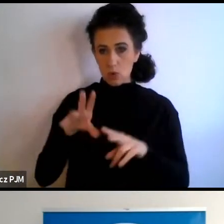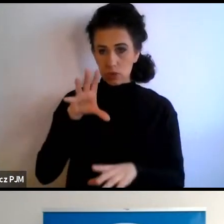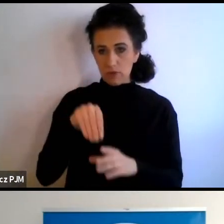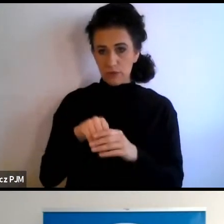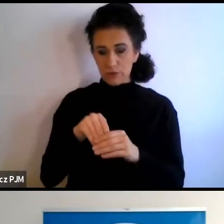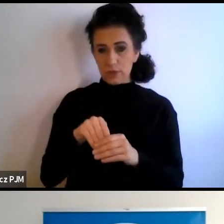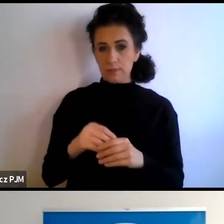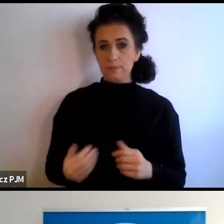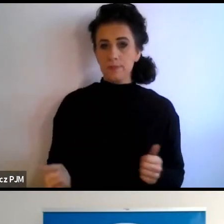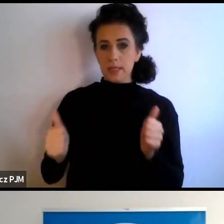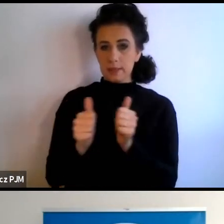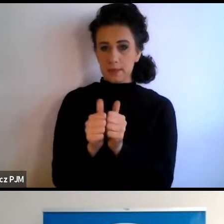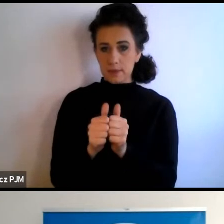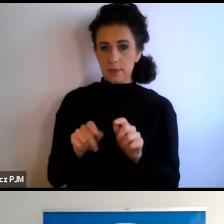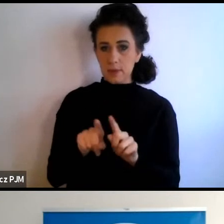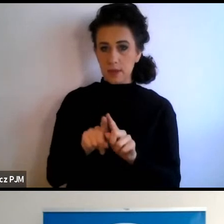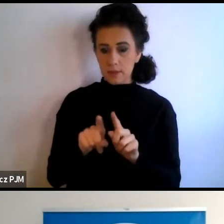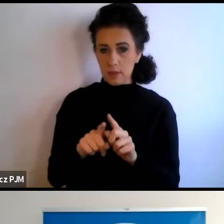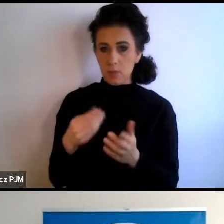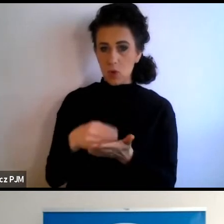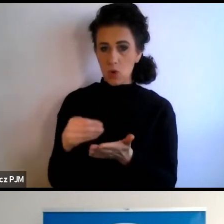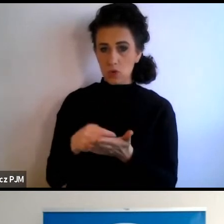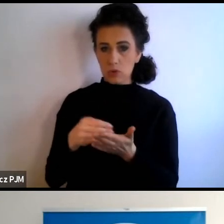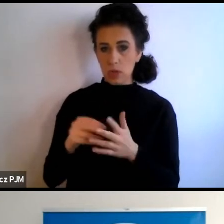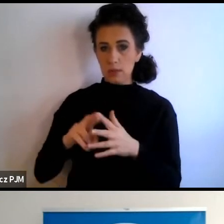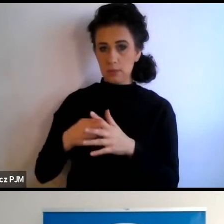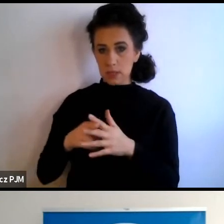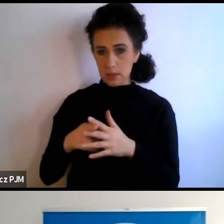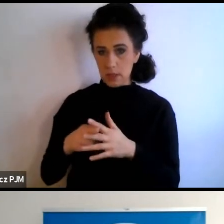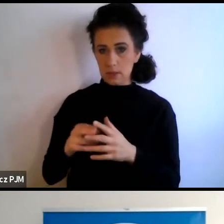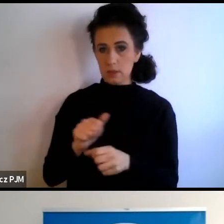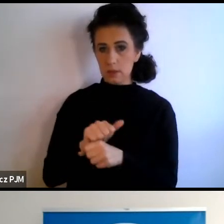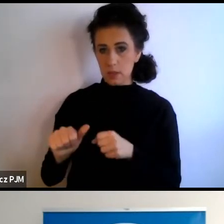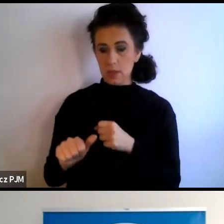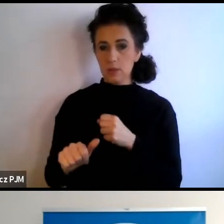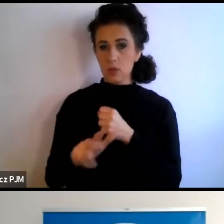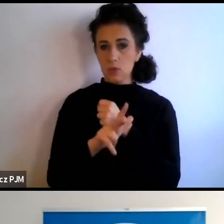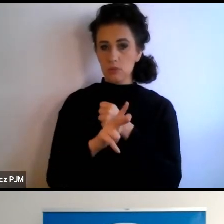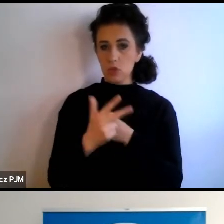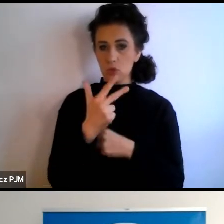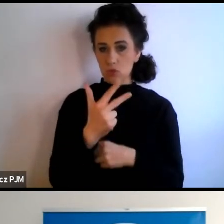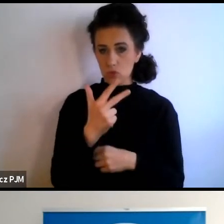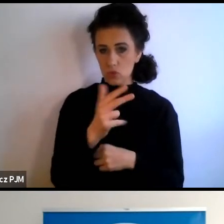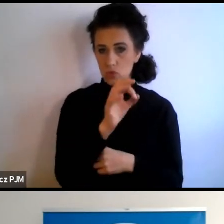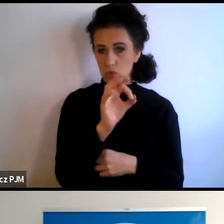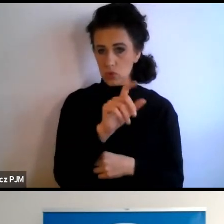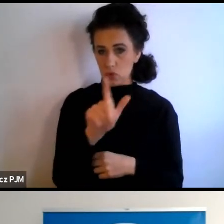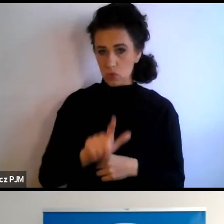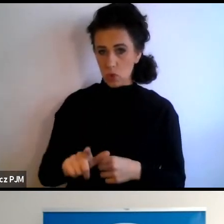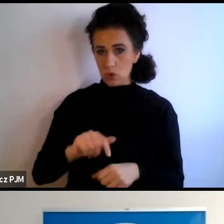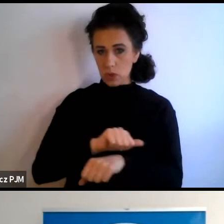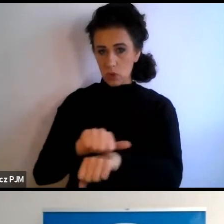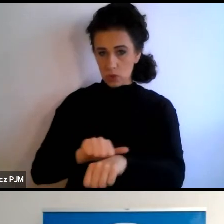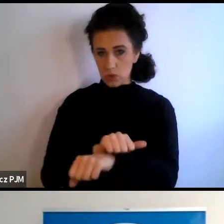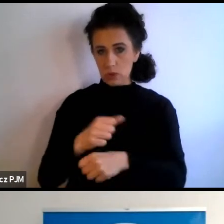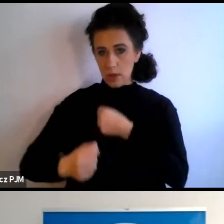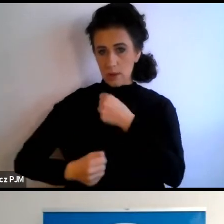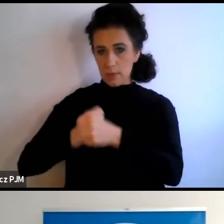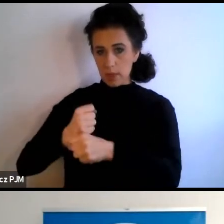no i koszty czysto administracyjne to 83 zł za godzinę, a praca samego